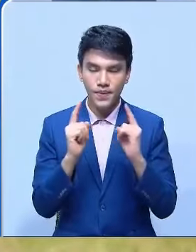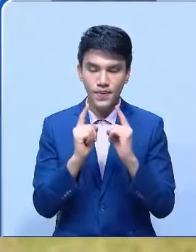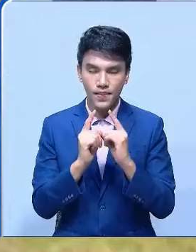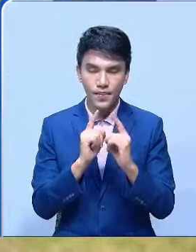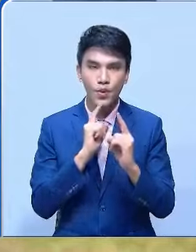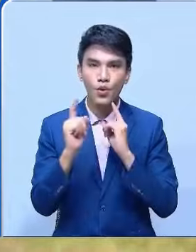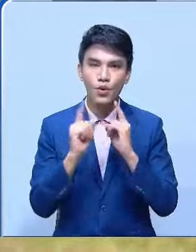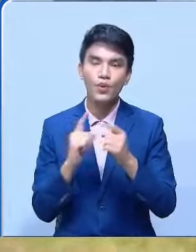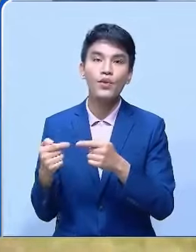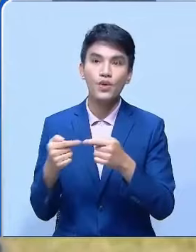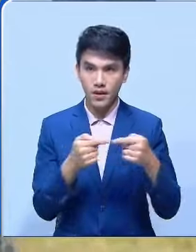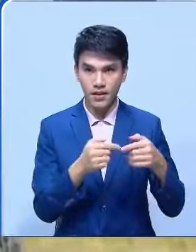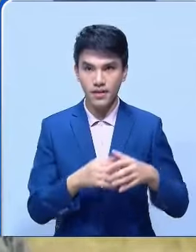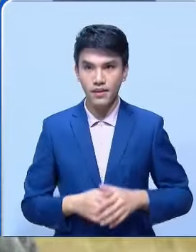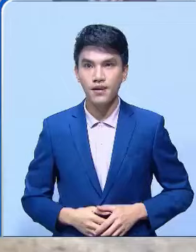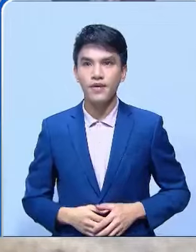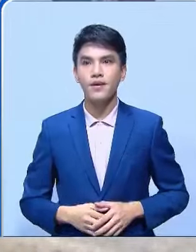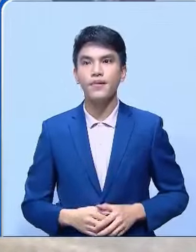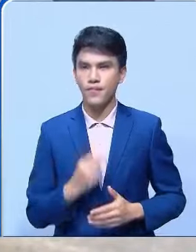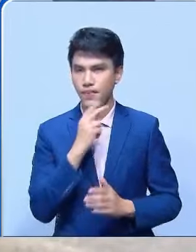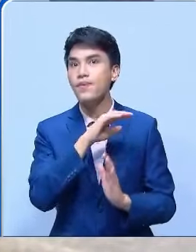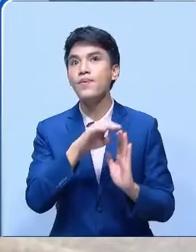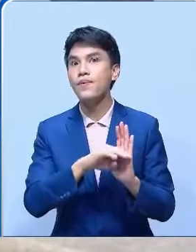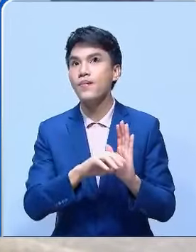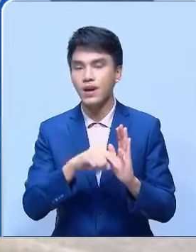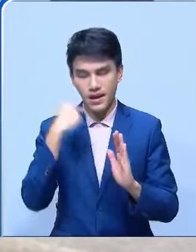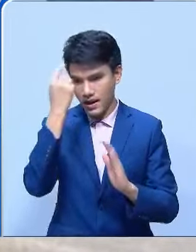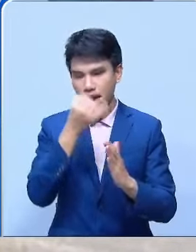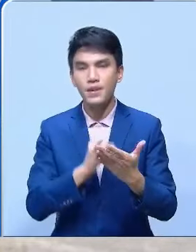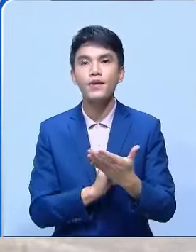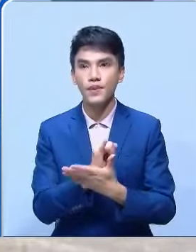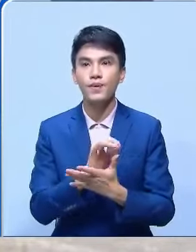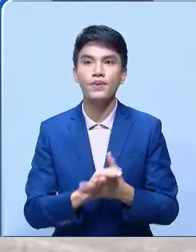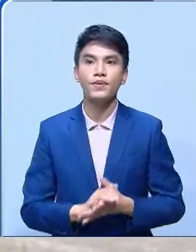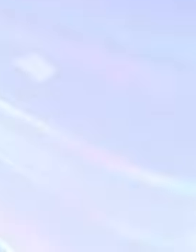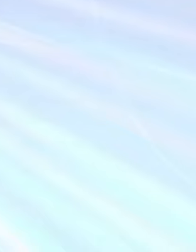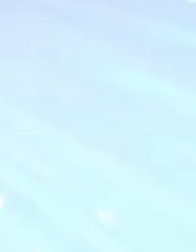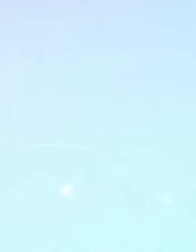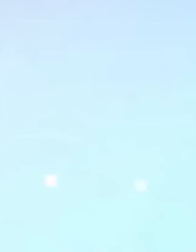ที่สภ.ดอนหัวล่อแล้วค่ะเพื่อเดี๋ยวมาดูก่อนว่าใครผิดใครถูกยังไงนะคะ